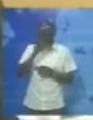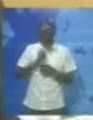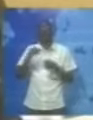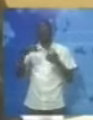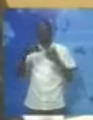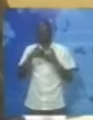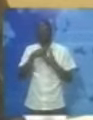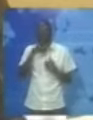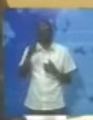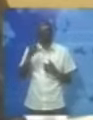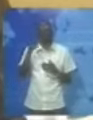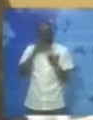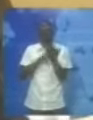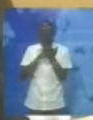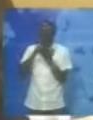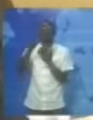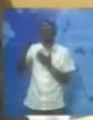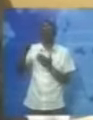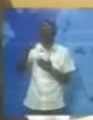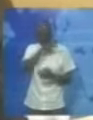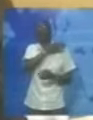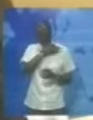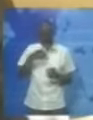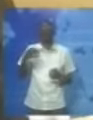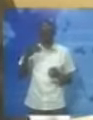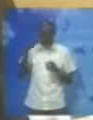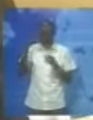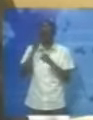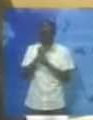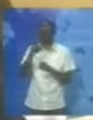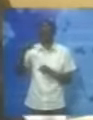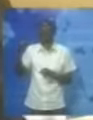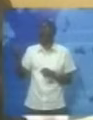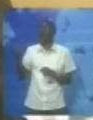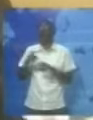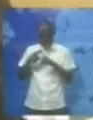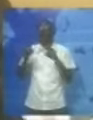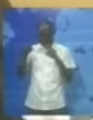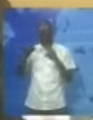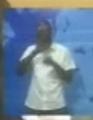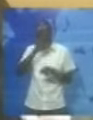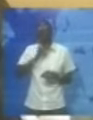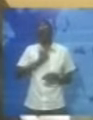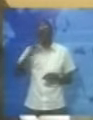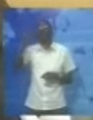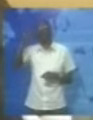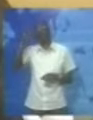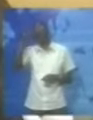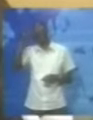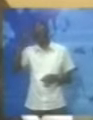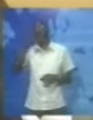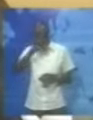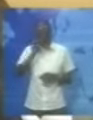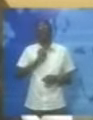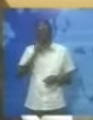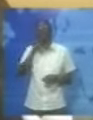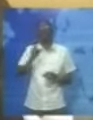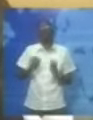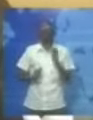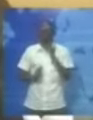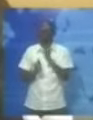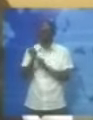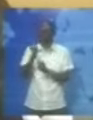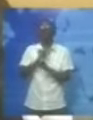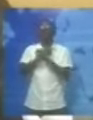millions, je ne gagne pas peut-être comme il faut dans ce que je fais, mais je pense que je suis plus épanouie que certains